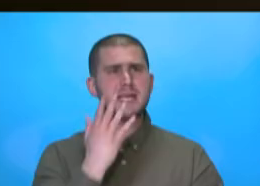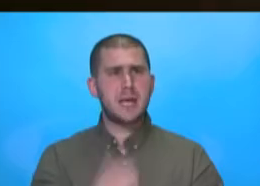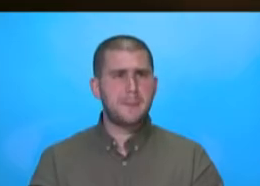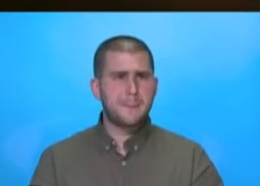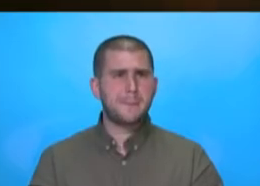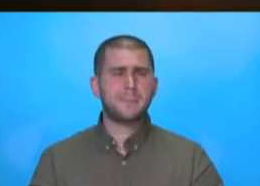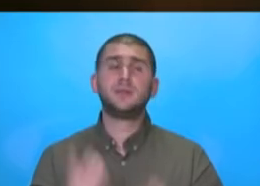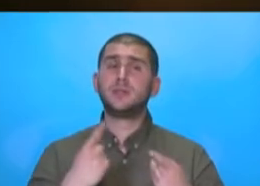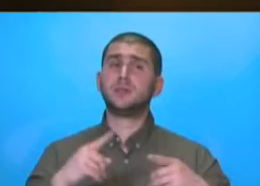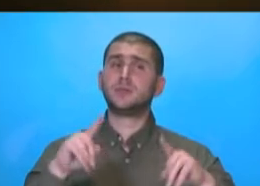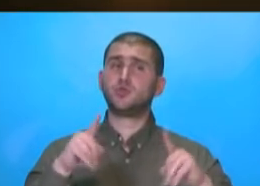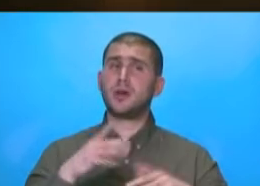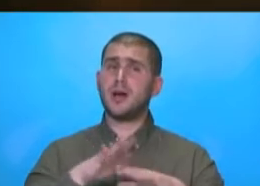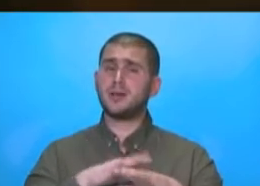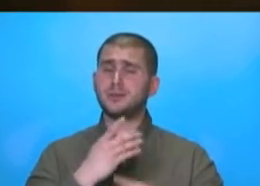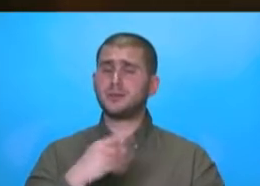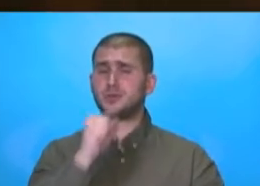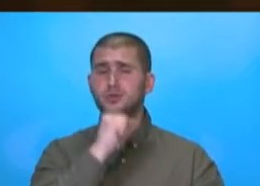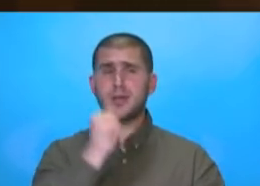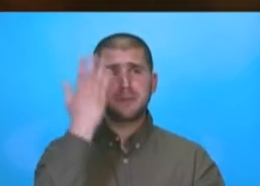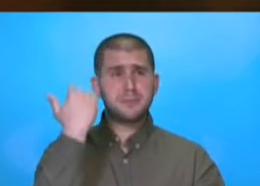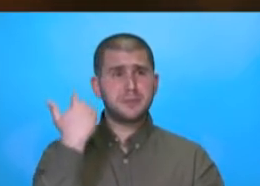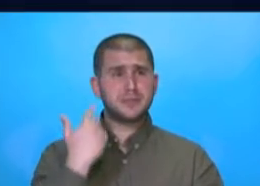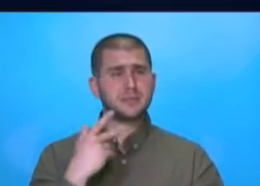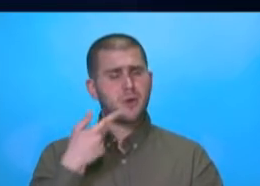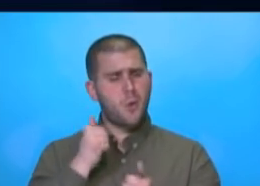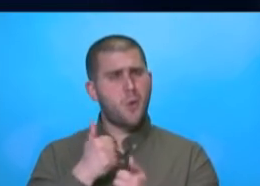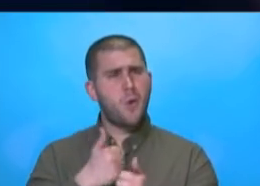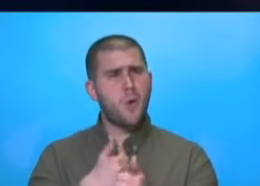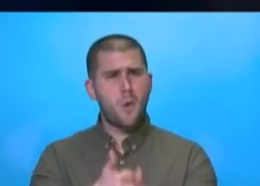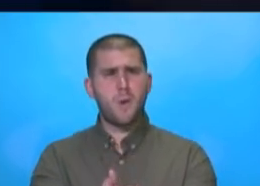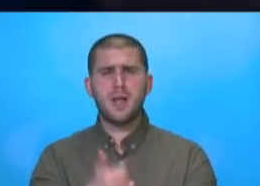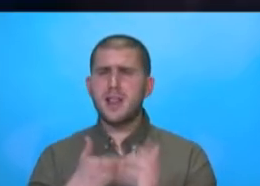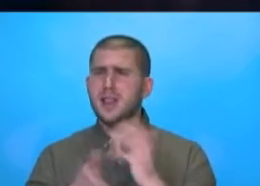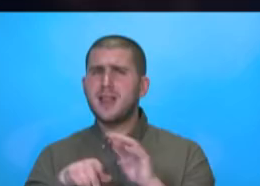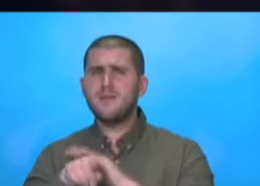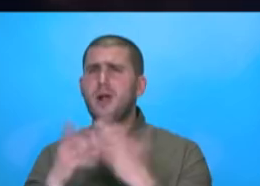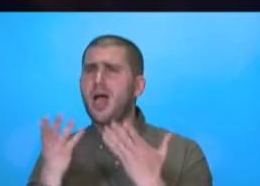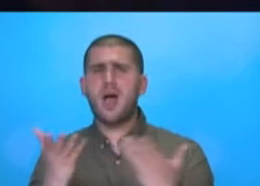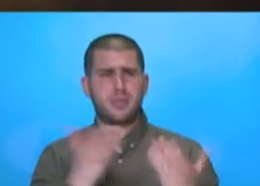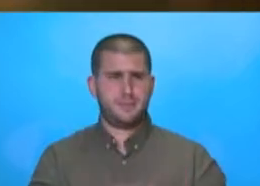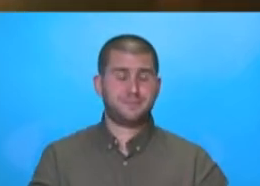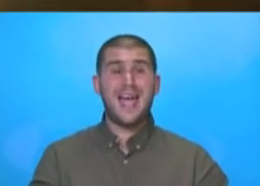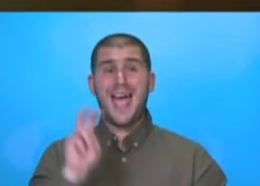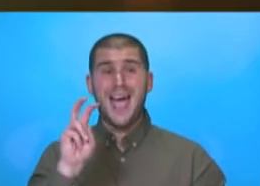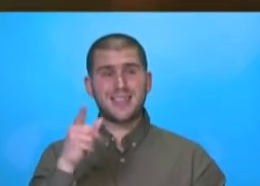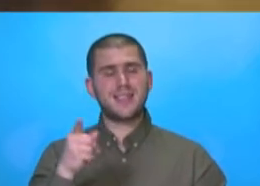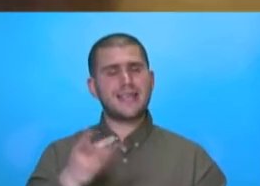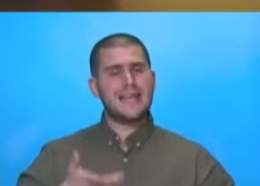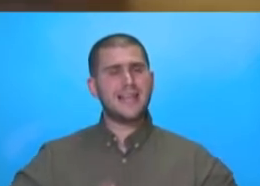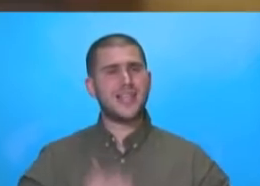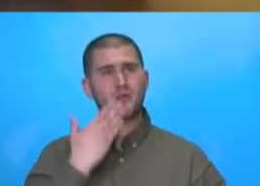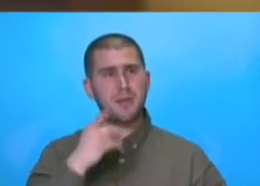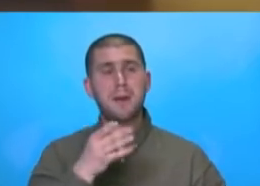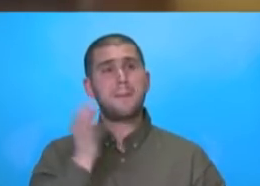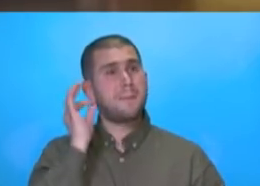שיר הארץ ששרת מזמן עודף אותי לאן אברח לאן... אלנה היא ילידת ירושלים, בת